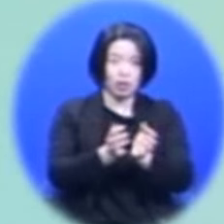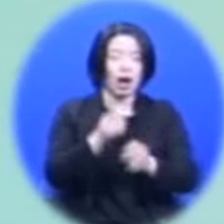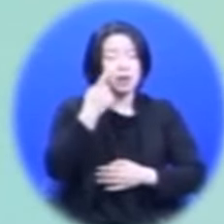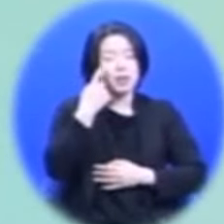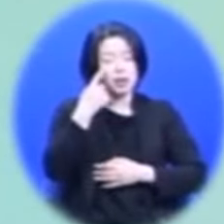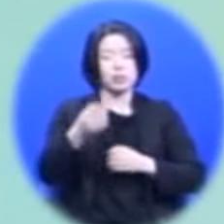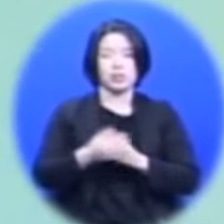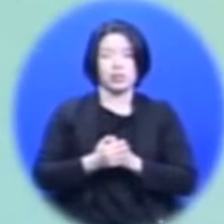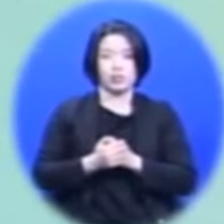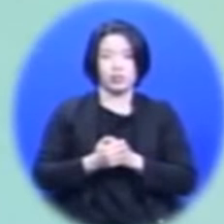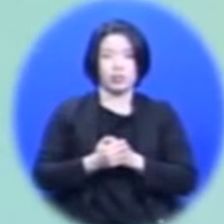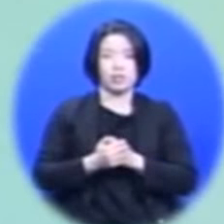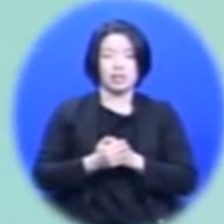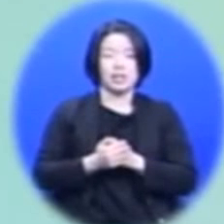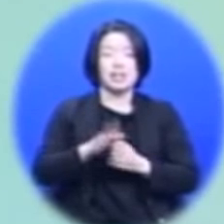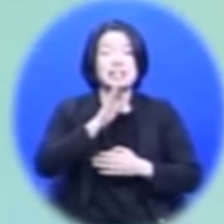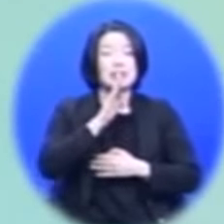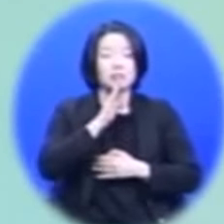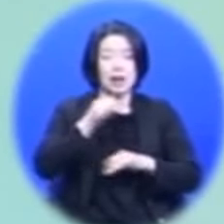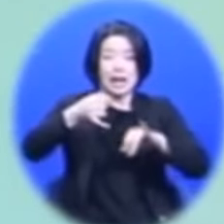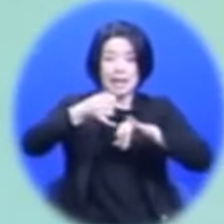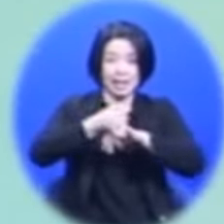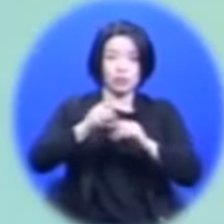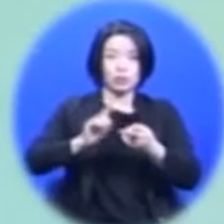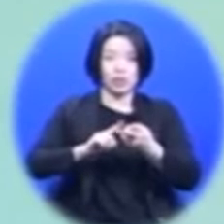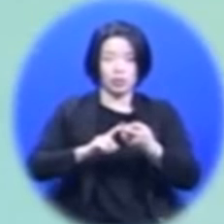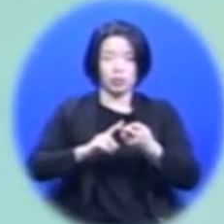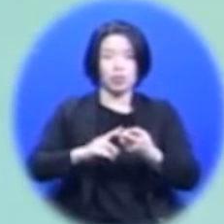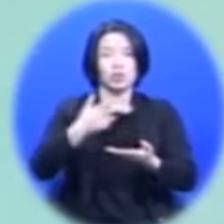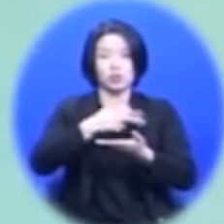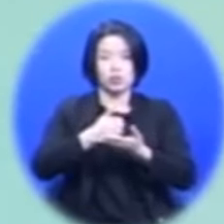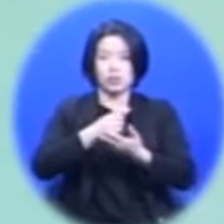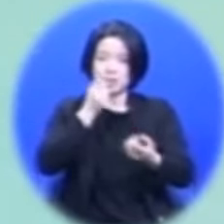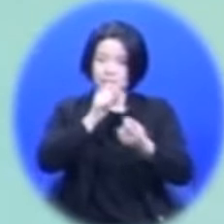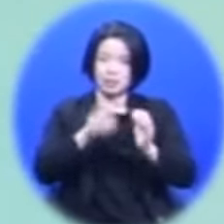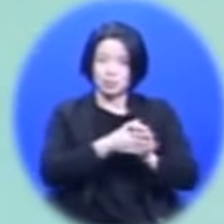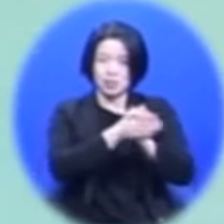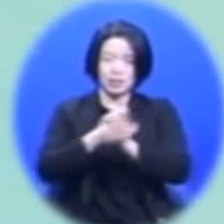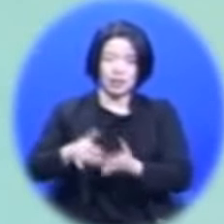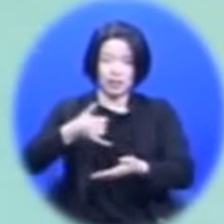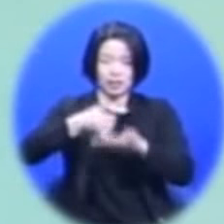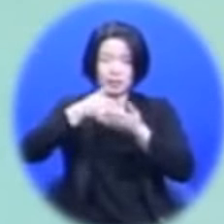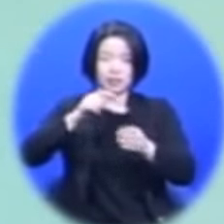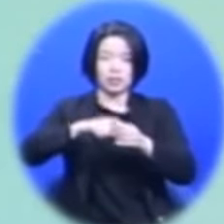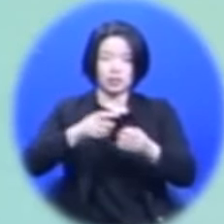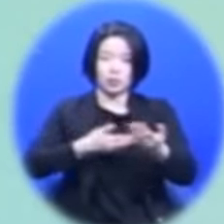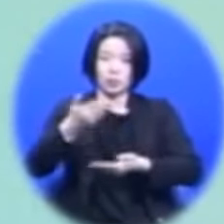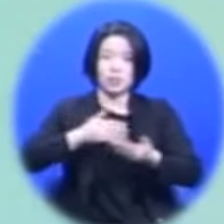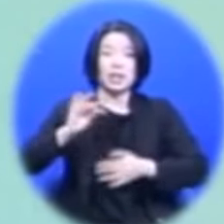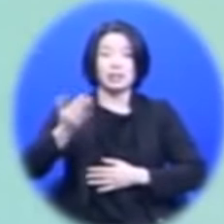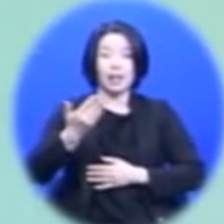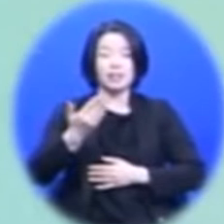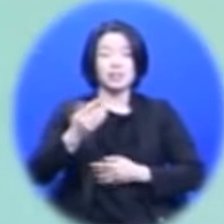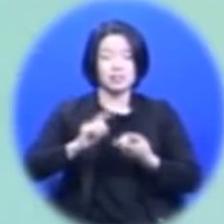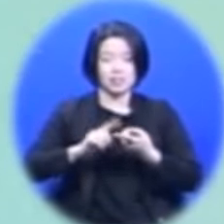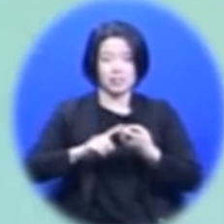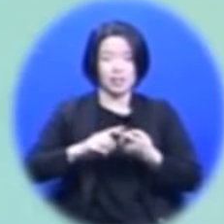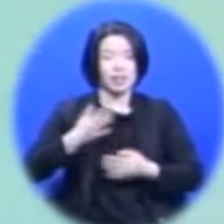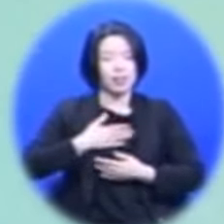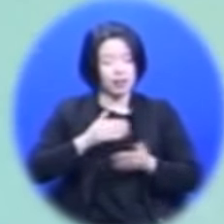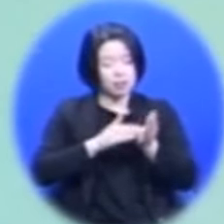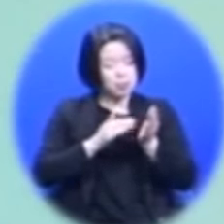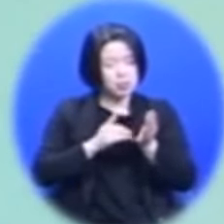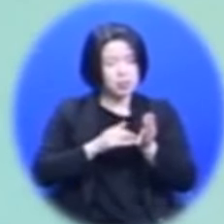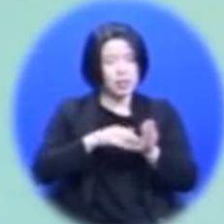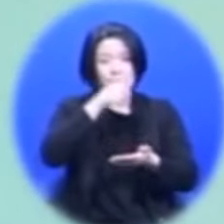해보세요. 정말 약속대로 주님과 친밀한 인격적인 교제가 되는지, 내가 은밀한 죄를 이길